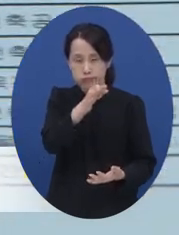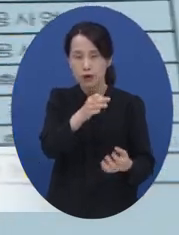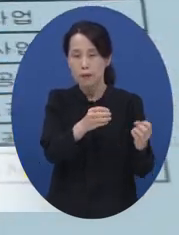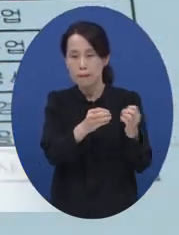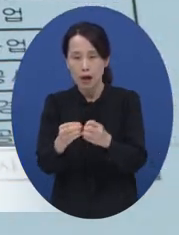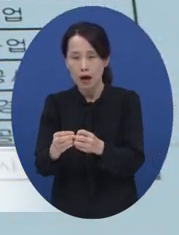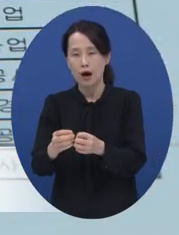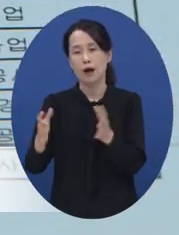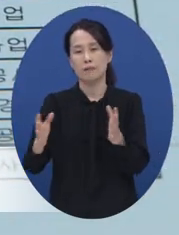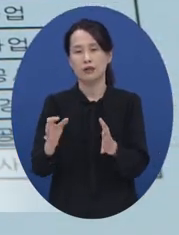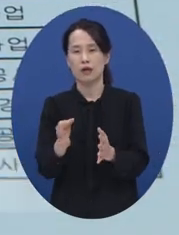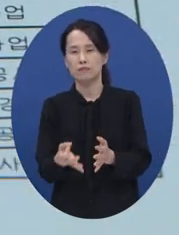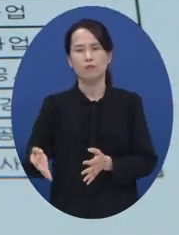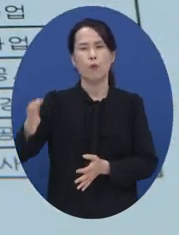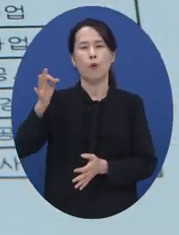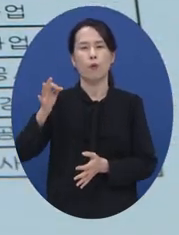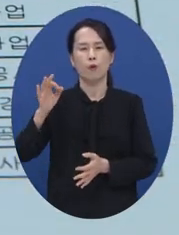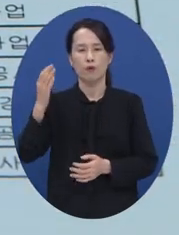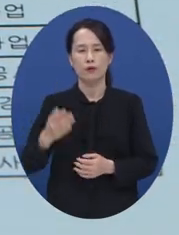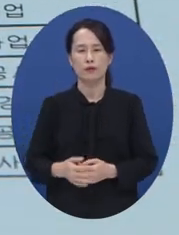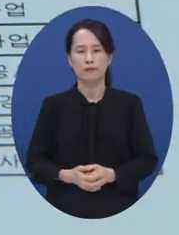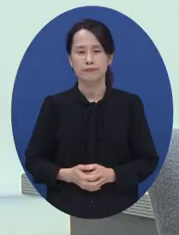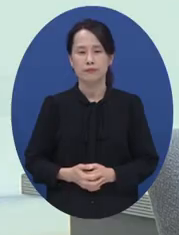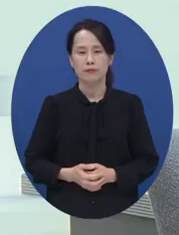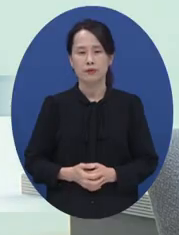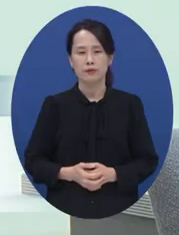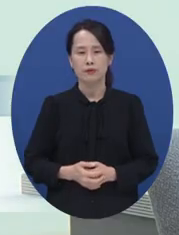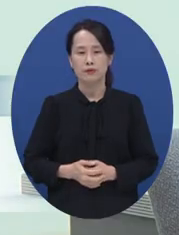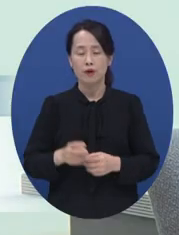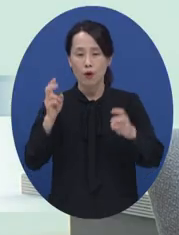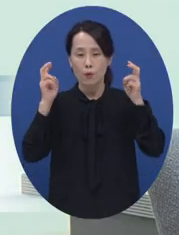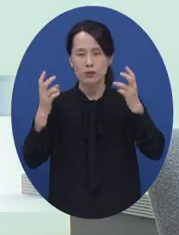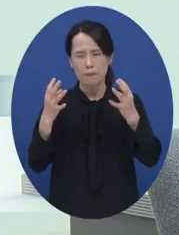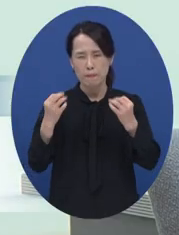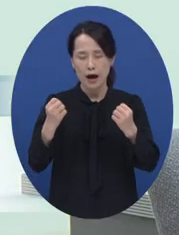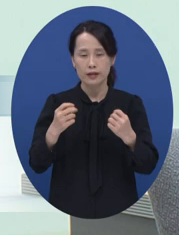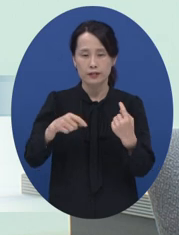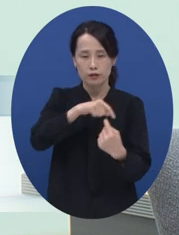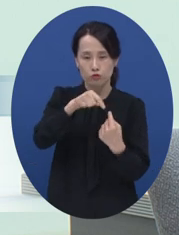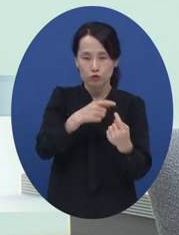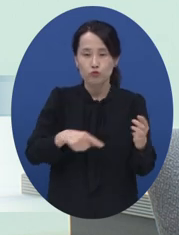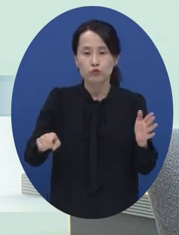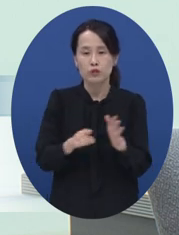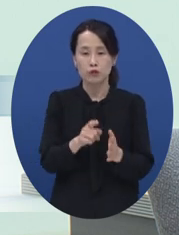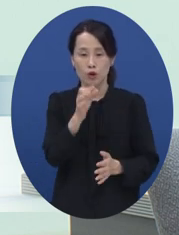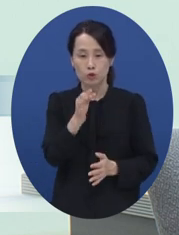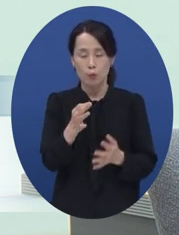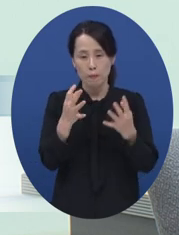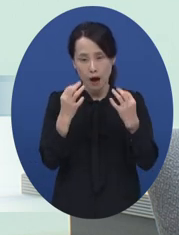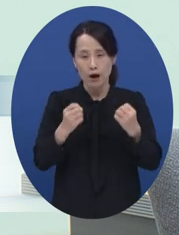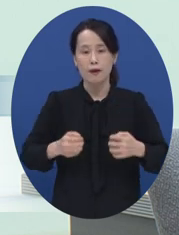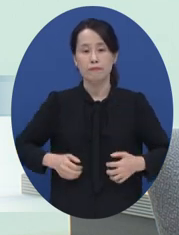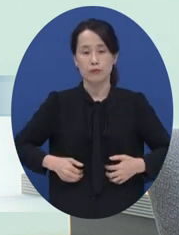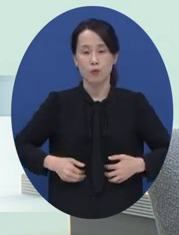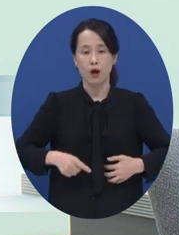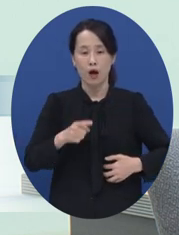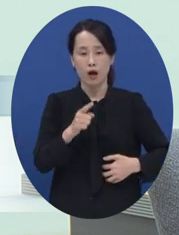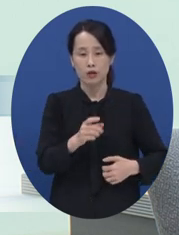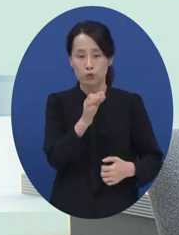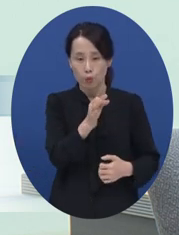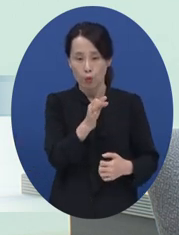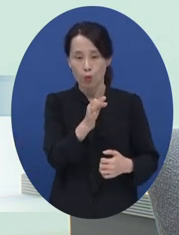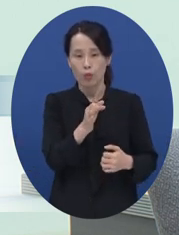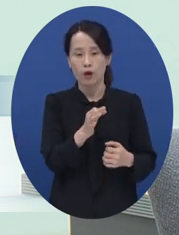고스란히 분양가에 반영된다는 사실입니다 이러한 다수의 업체를 유지하기 위해서는 막대한 비용이 필요합니다